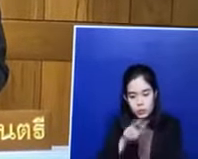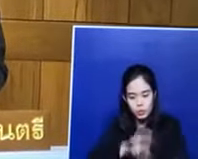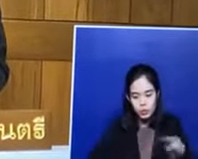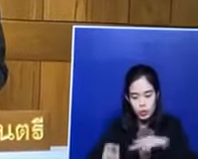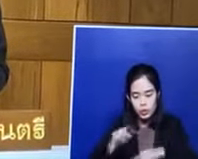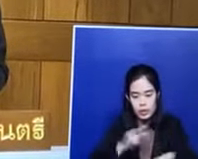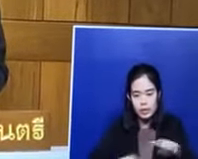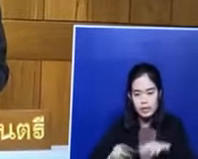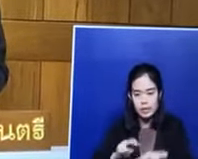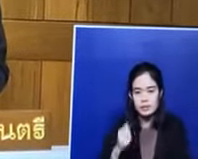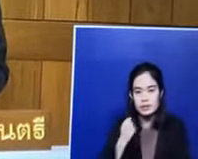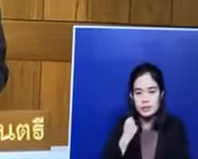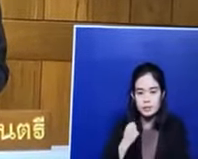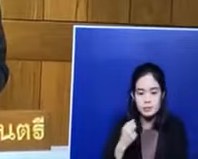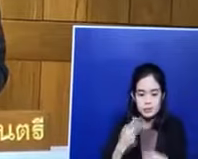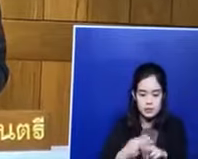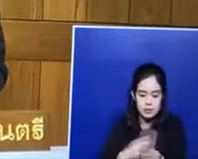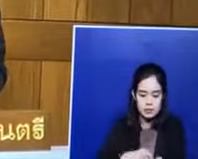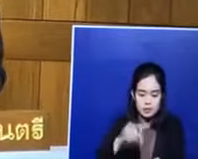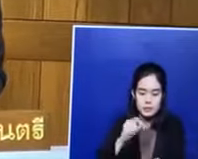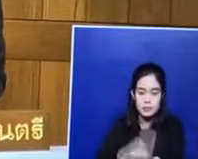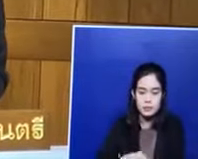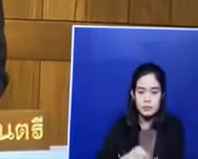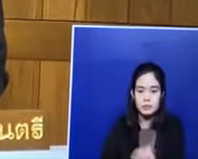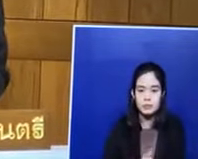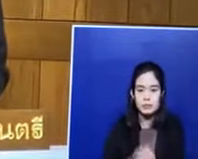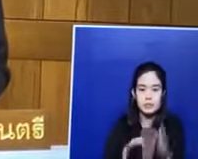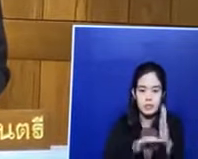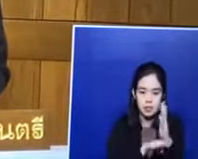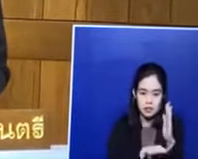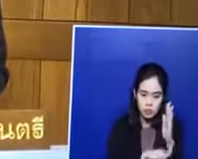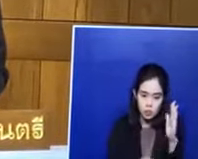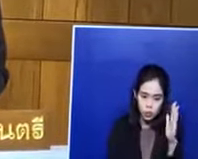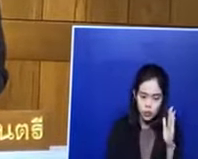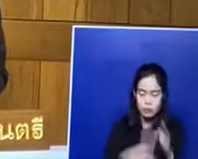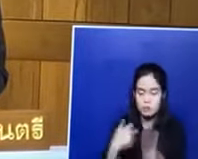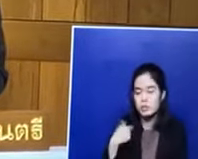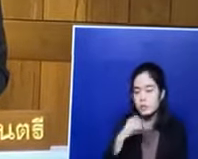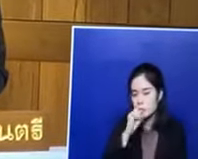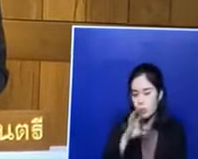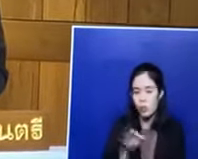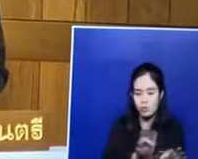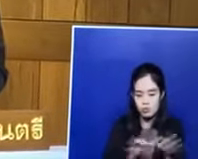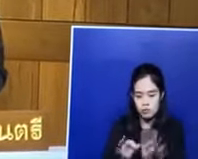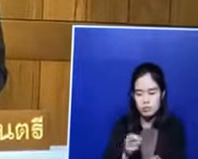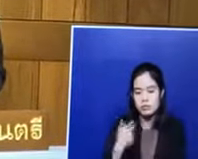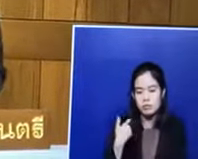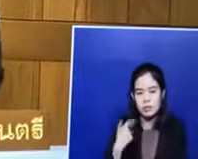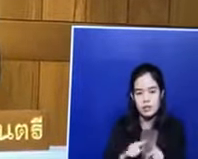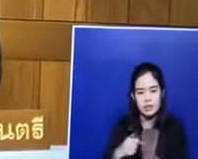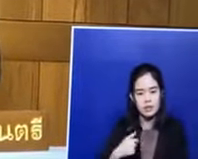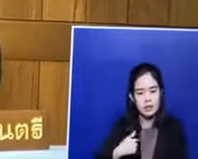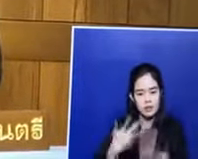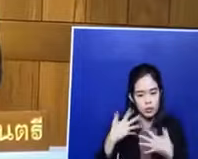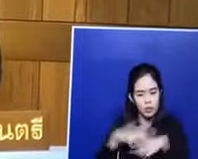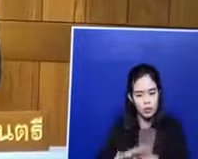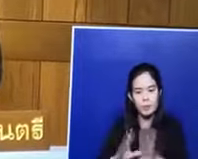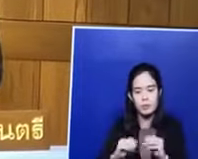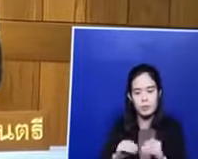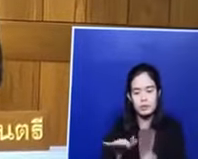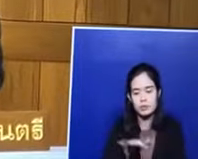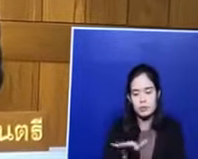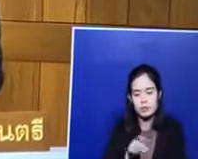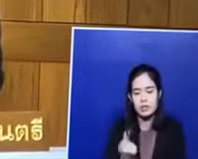การลงนามออกคำสั่งนะครับมันจะมีขั้นตอนมาตามลำดับผมจะไปยุ่งจะไปพิจารณาร่วมในกตร.เท่านั้นระดับชั้นในพลนะ